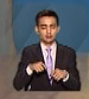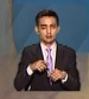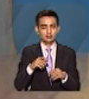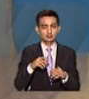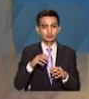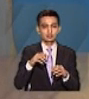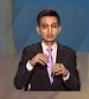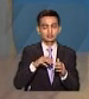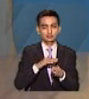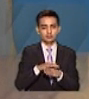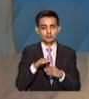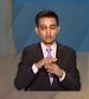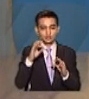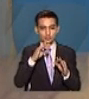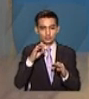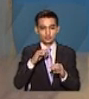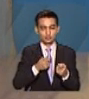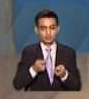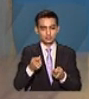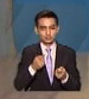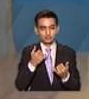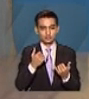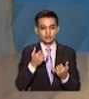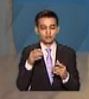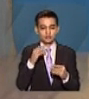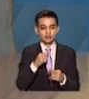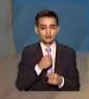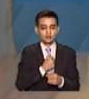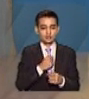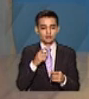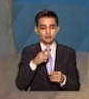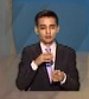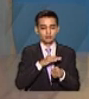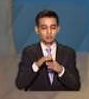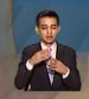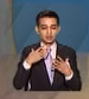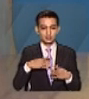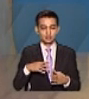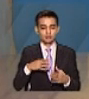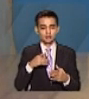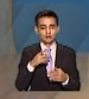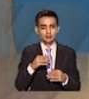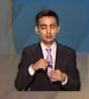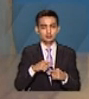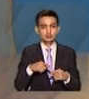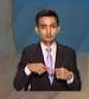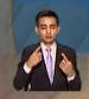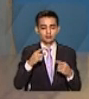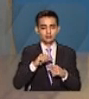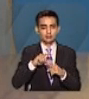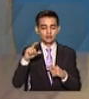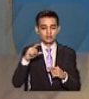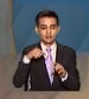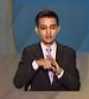правительства, положительные изменения, к сожалению, так и не достигнуты. Рост внутреннего